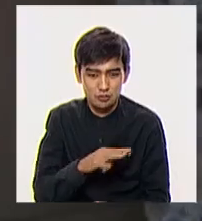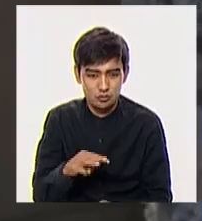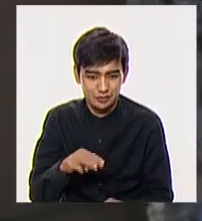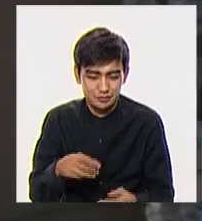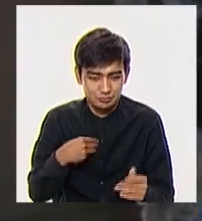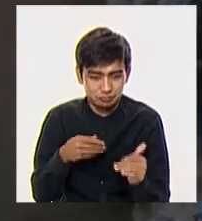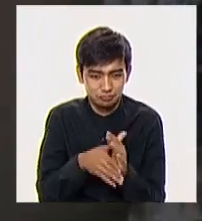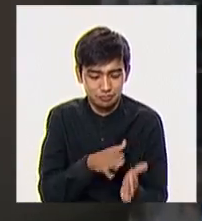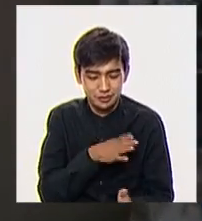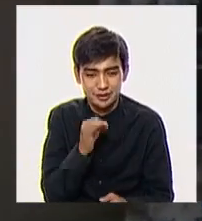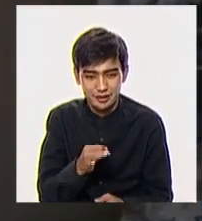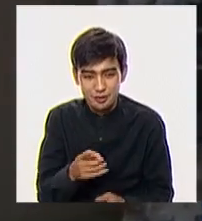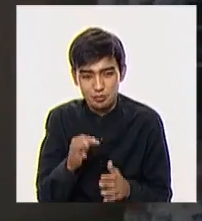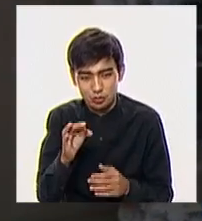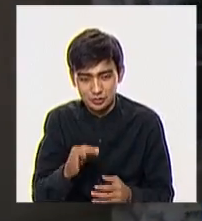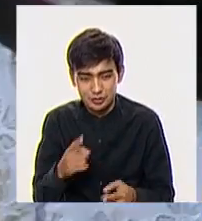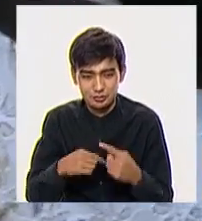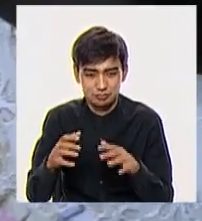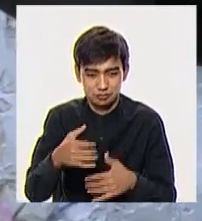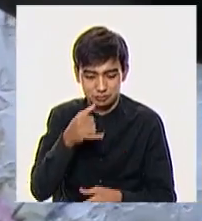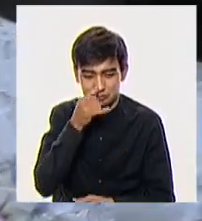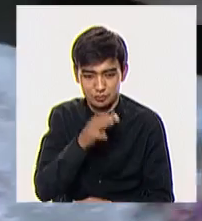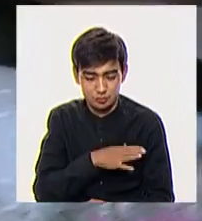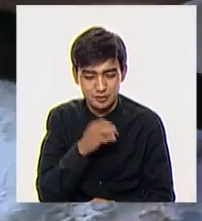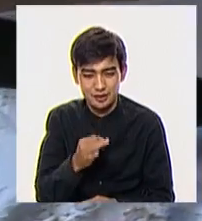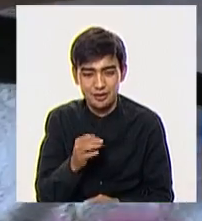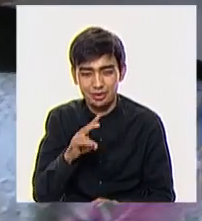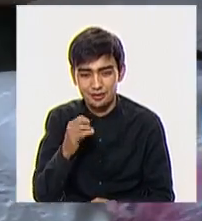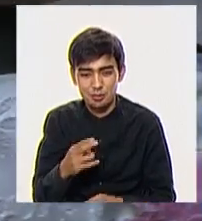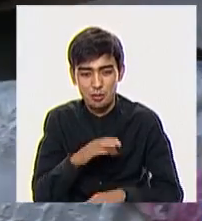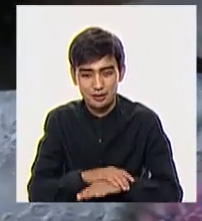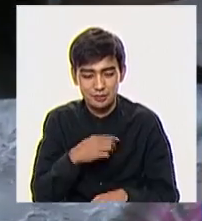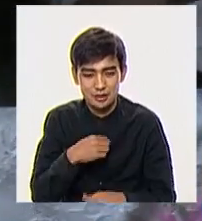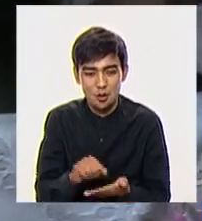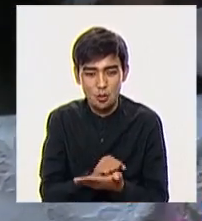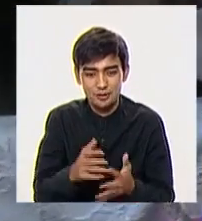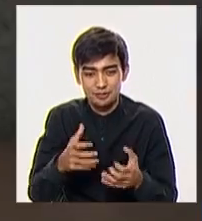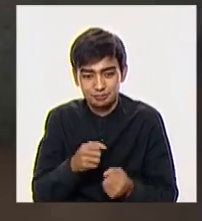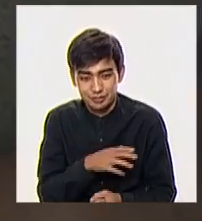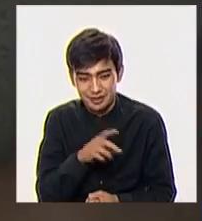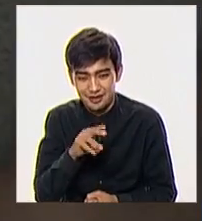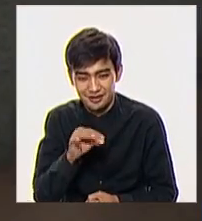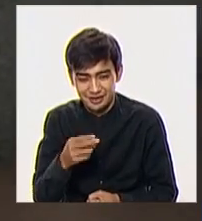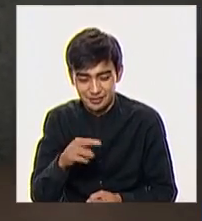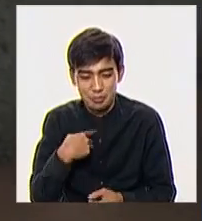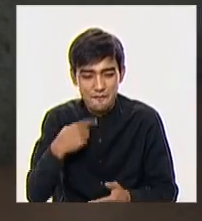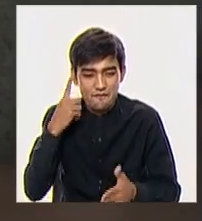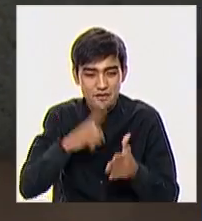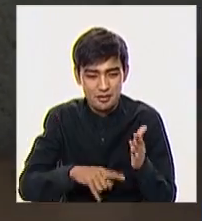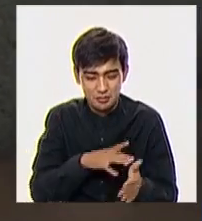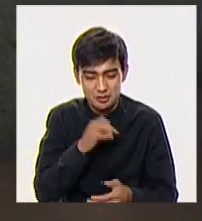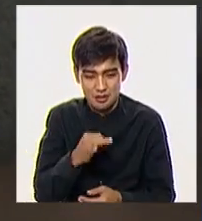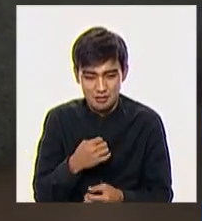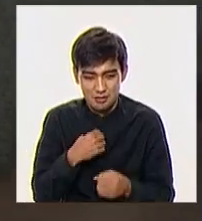екен. Оның пайызында қайтарып үлгермедік дейді. Ұлттық банктен алынған лицензияны көрген соң сеніммен қараған серіктесіміз